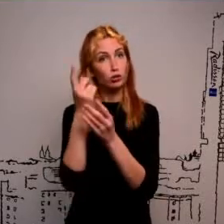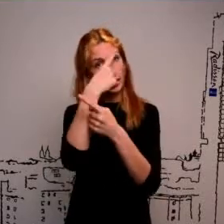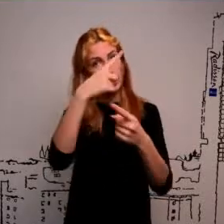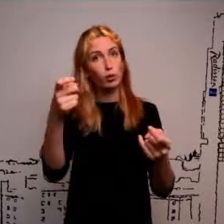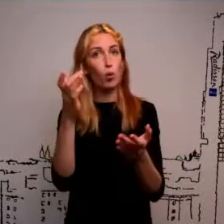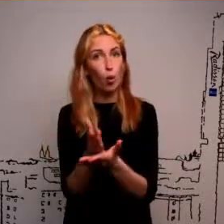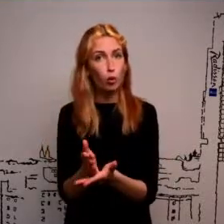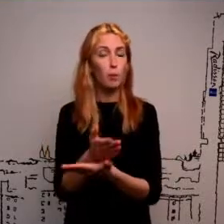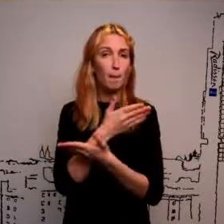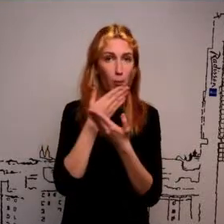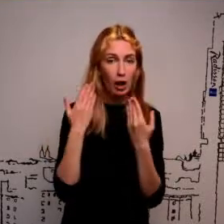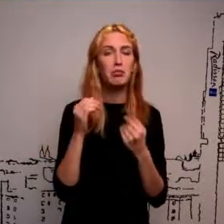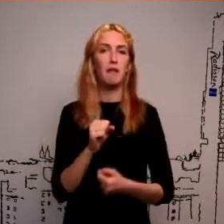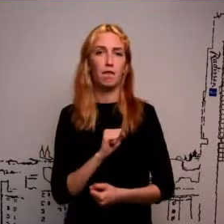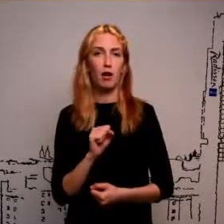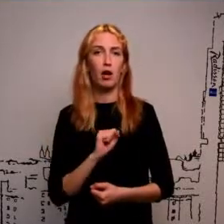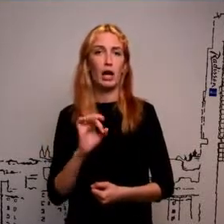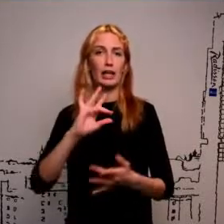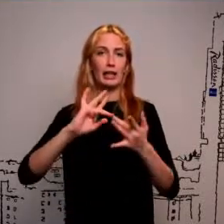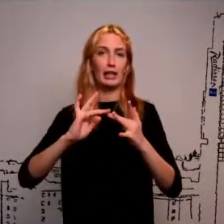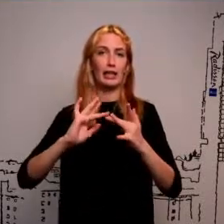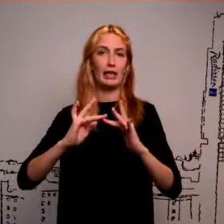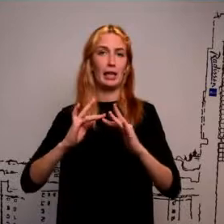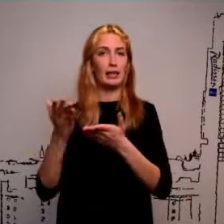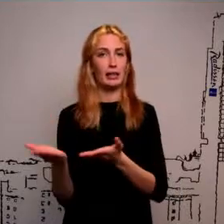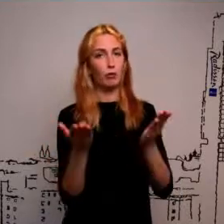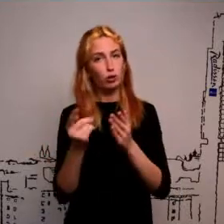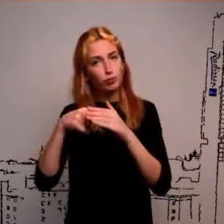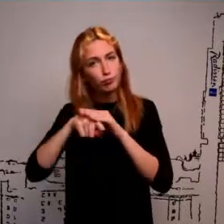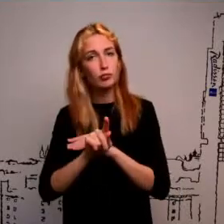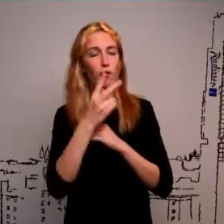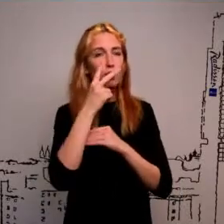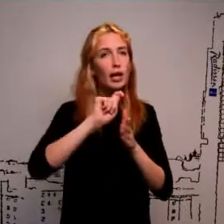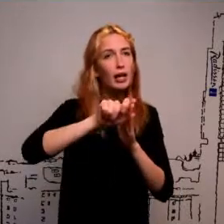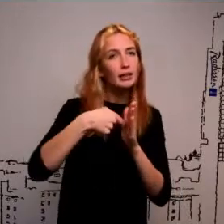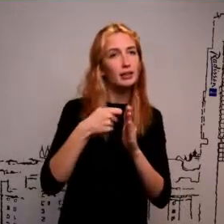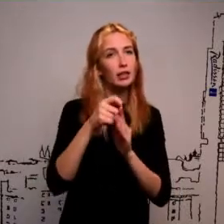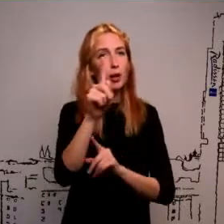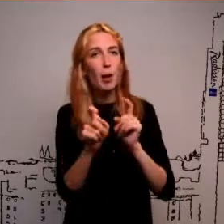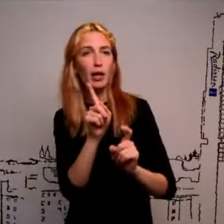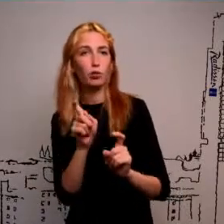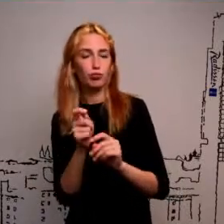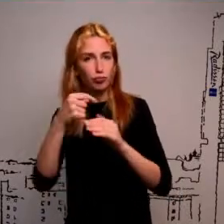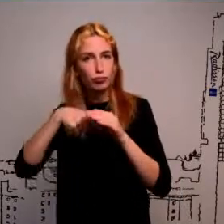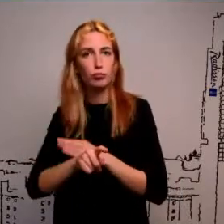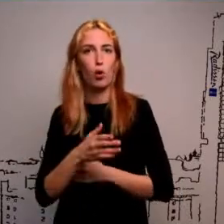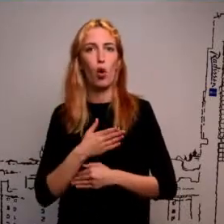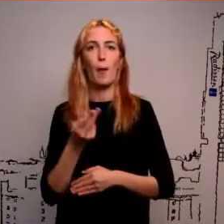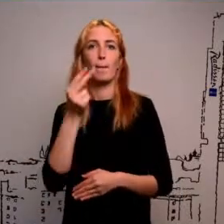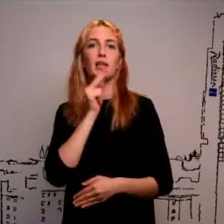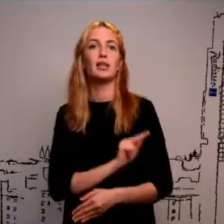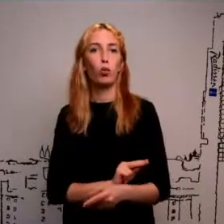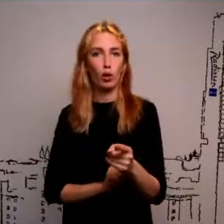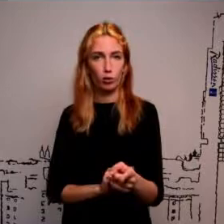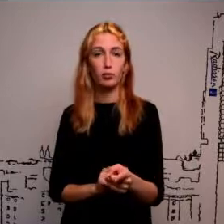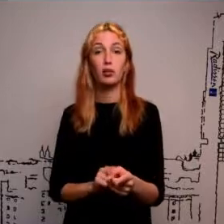siis meie e-teenustesse sisse logida ja sealt võtta siis registrit päringud ja vaadata minu sissetulekud. Et seal on muidugi, ma märgin,